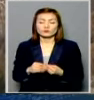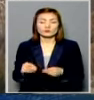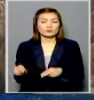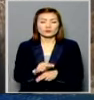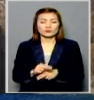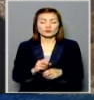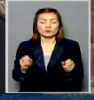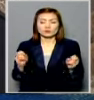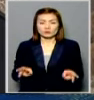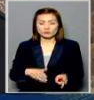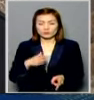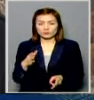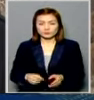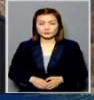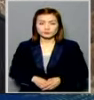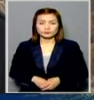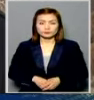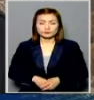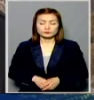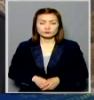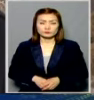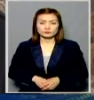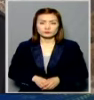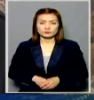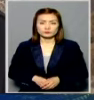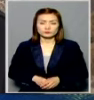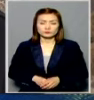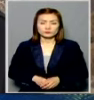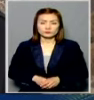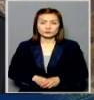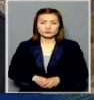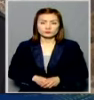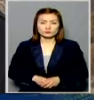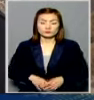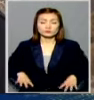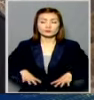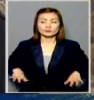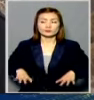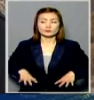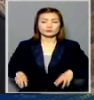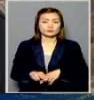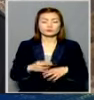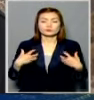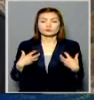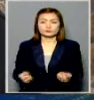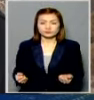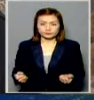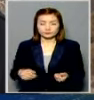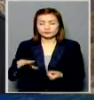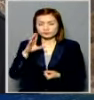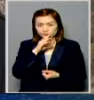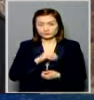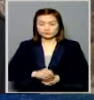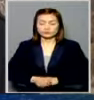емдеу жұмыстары жүргізілуде және де бұл көп жағдайда бұл жылқылардың жаңағы емделіп сауығып кетіп